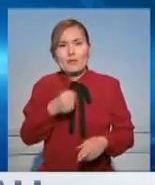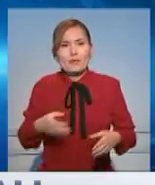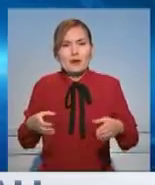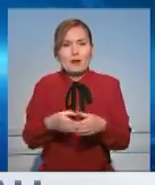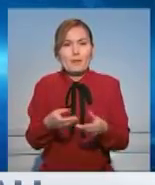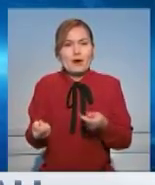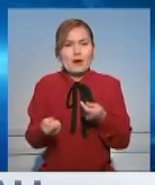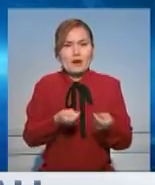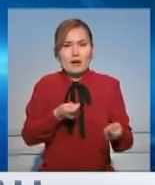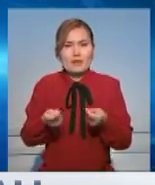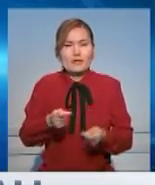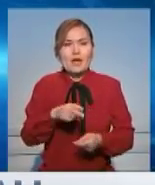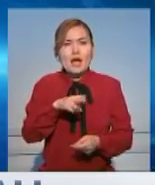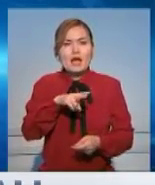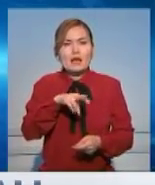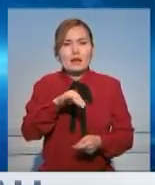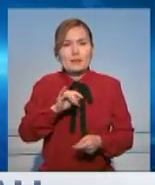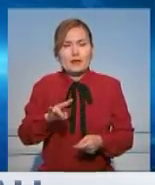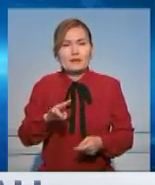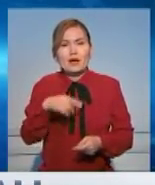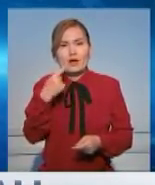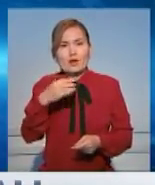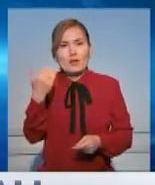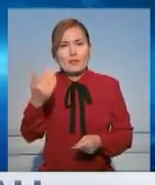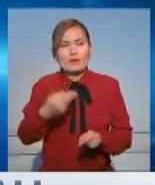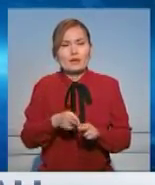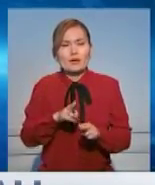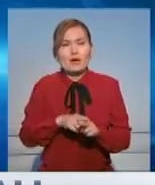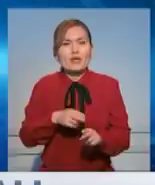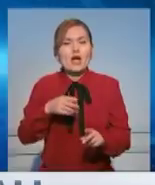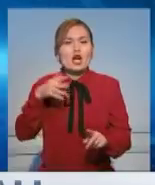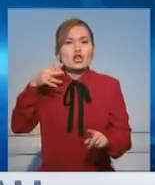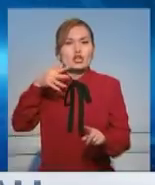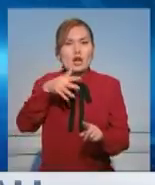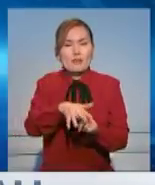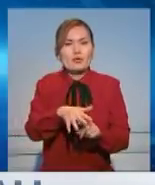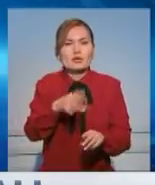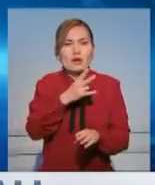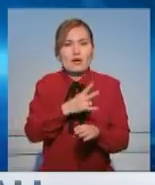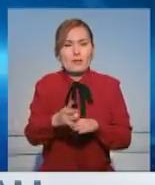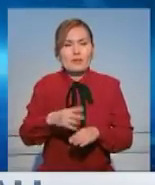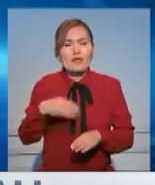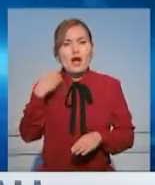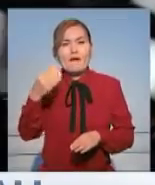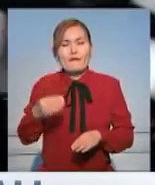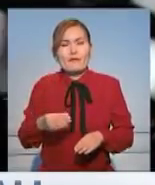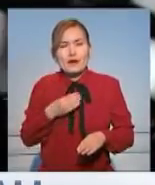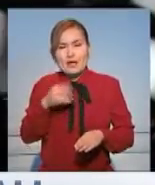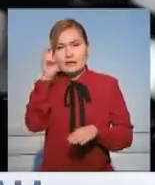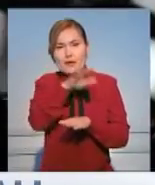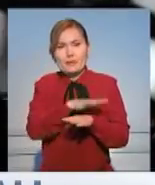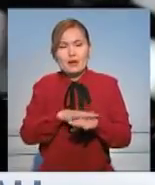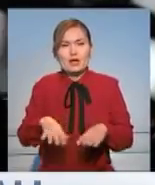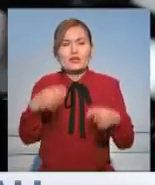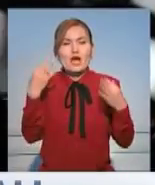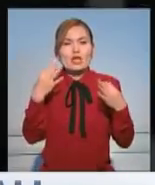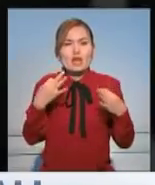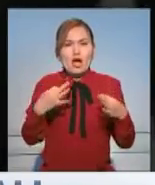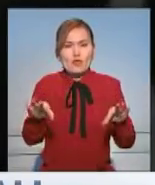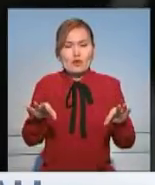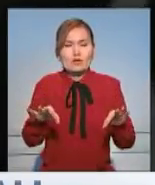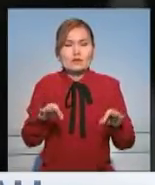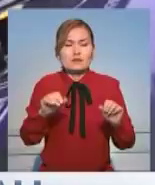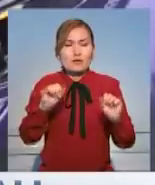партиясының көшбасшысы Марин Лепеннің айтуынша, Дамаске жасалған шабуылдың кесірінен Франция өзін тәуелсіз ел ретінде көрсету